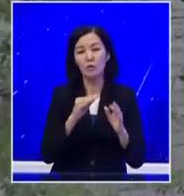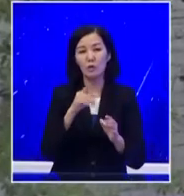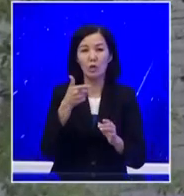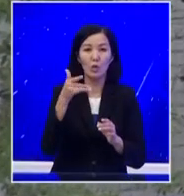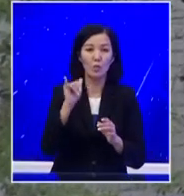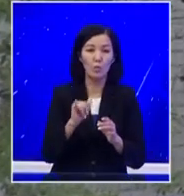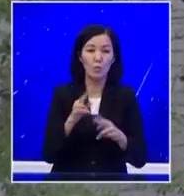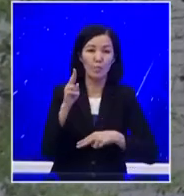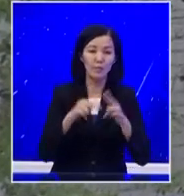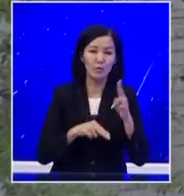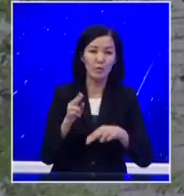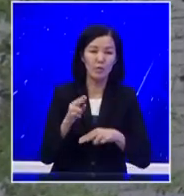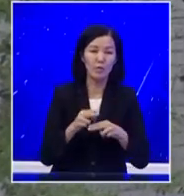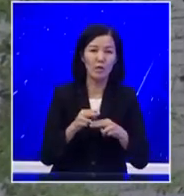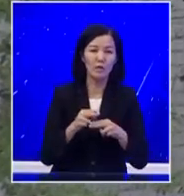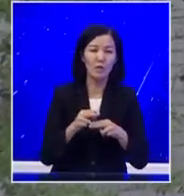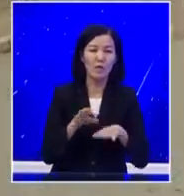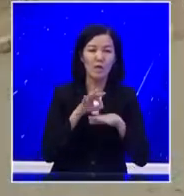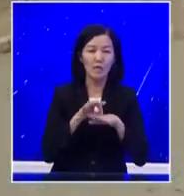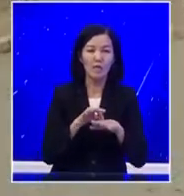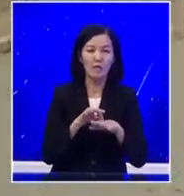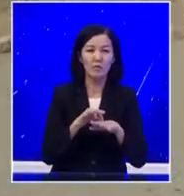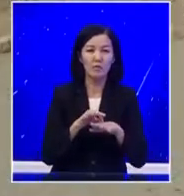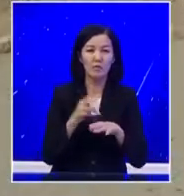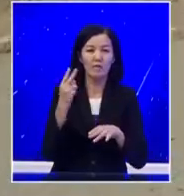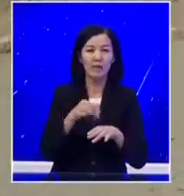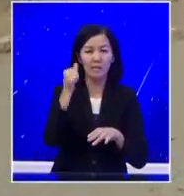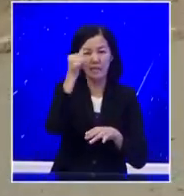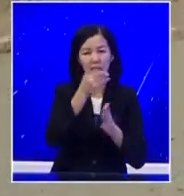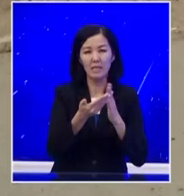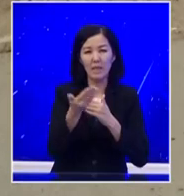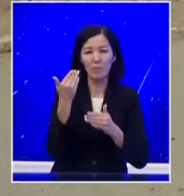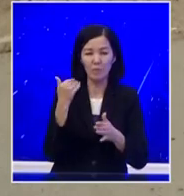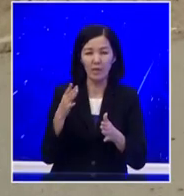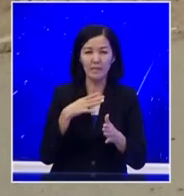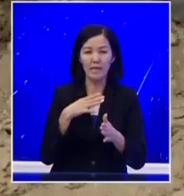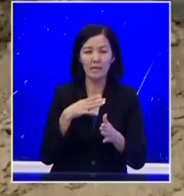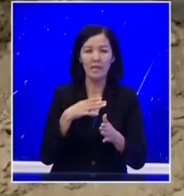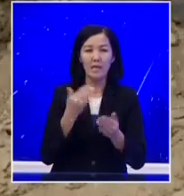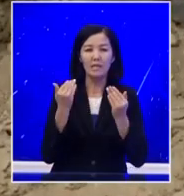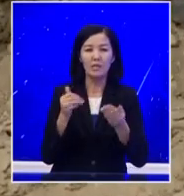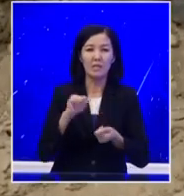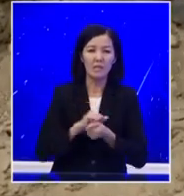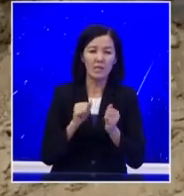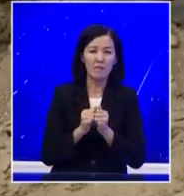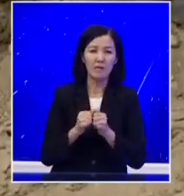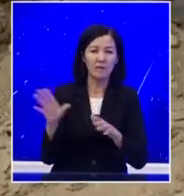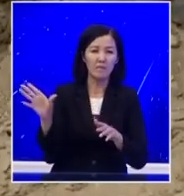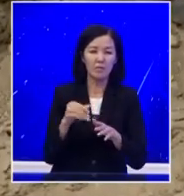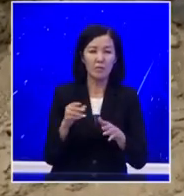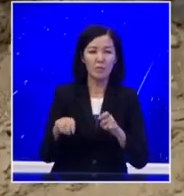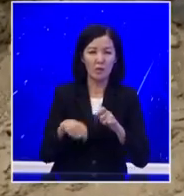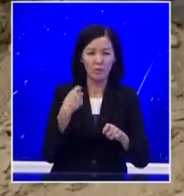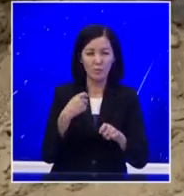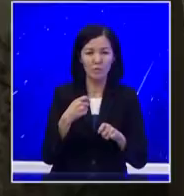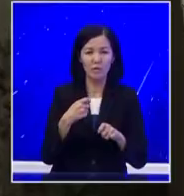построена тогда же когда дом проходил реконструкцию около двадцати лет назад за это время разрушился асфальт на тротуарных дорожках скамейки